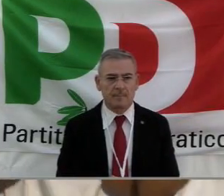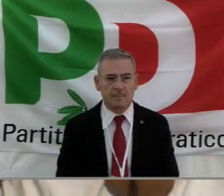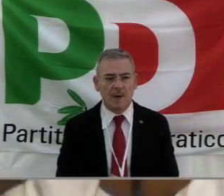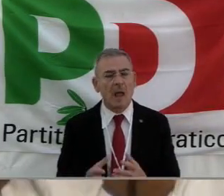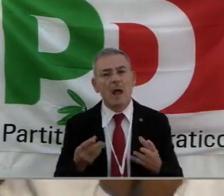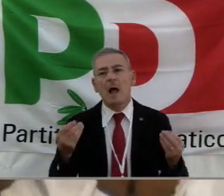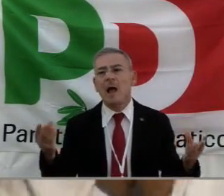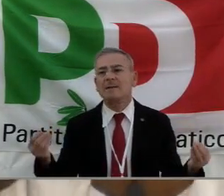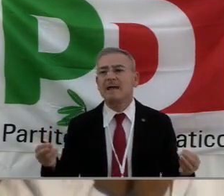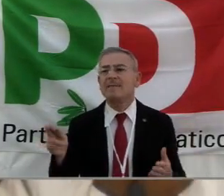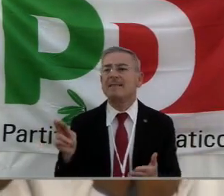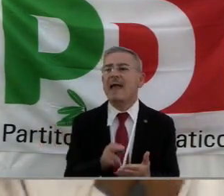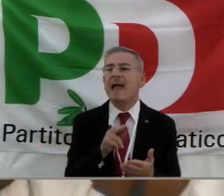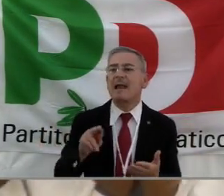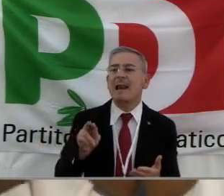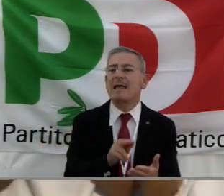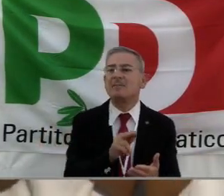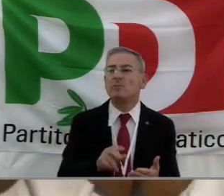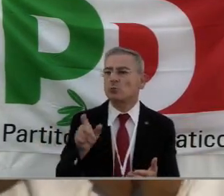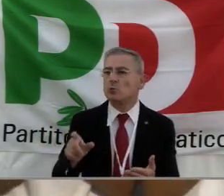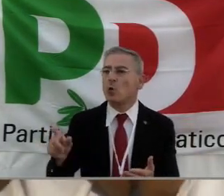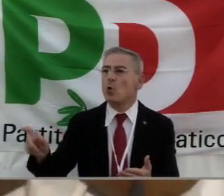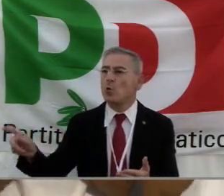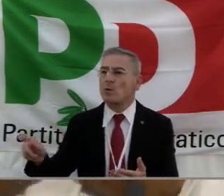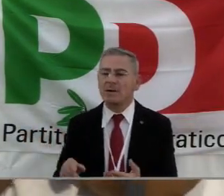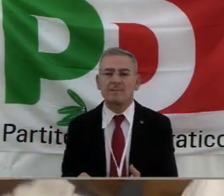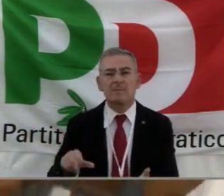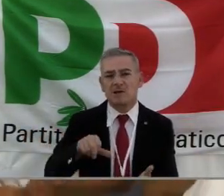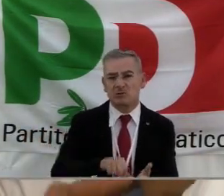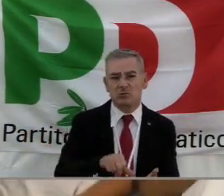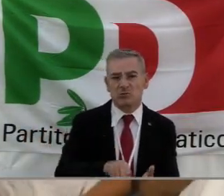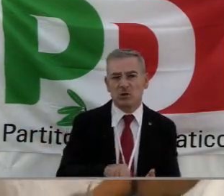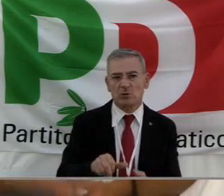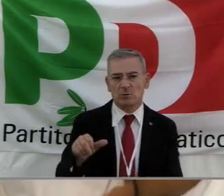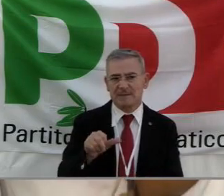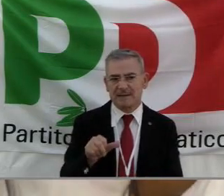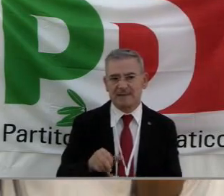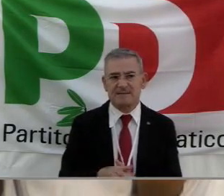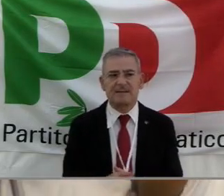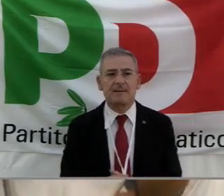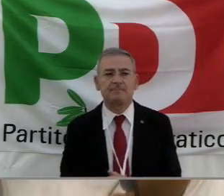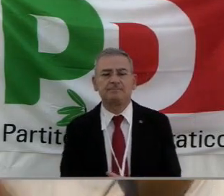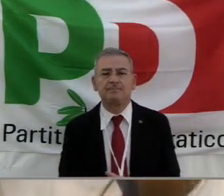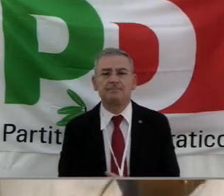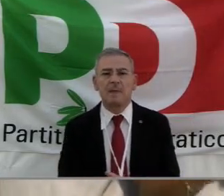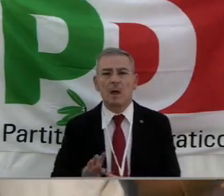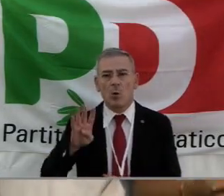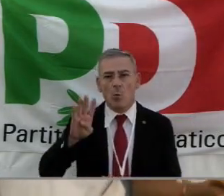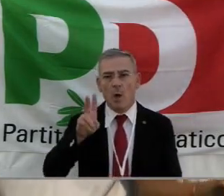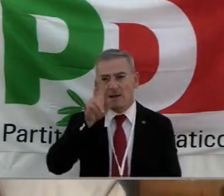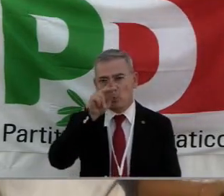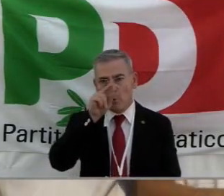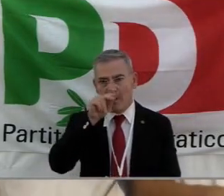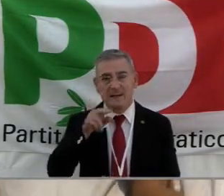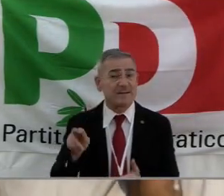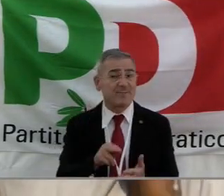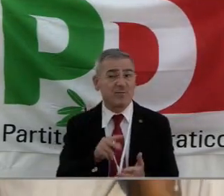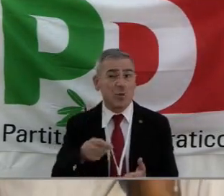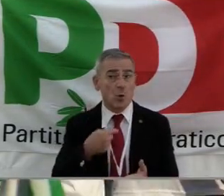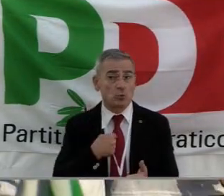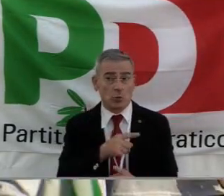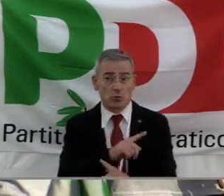voglio anche dire a tanti elettori di centrosinistra che il 4 di marzo non ci hanno votato: